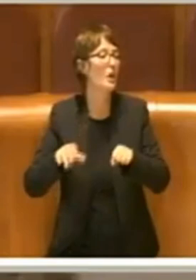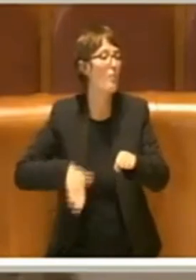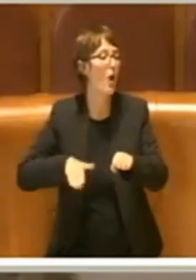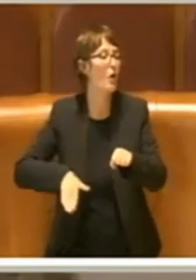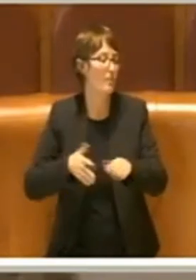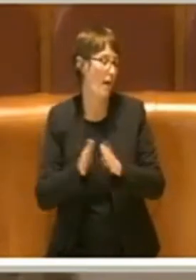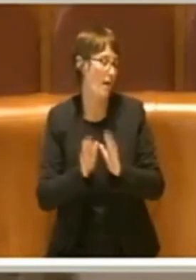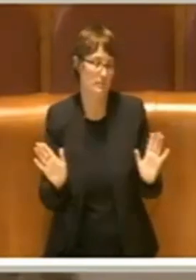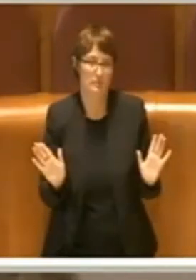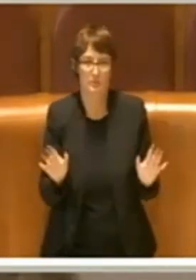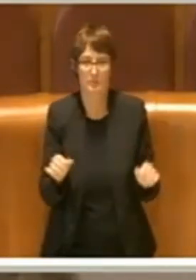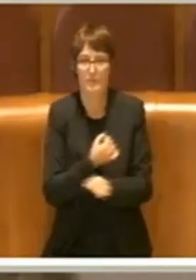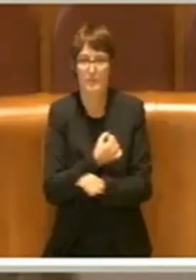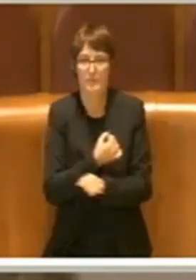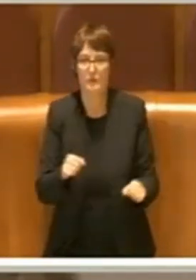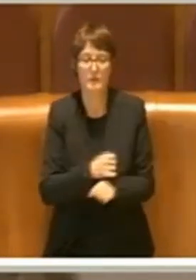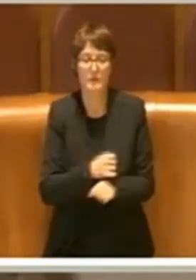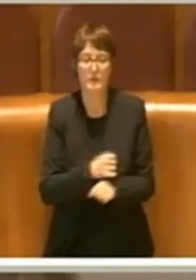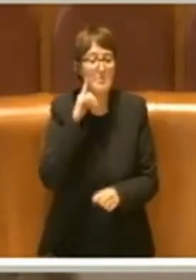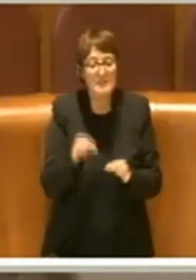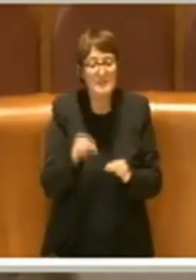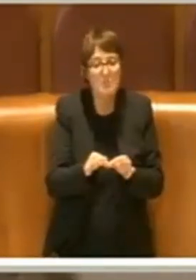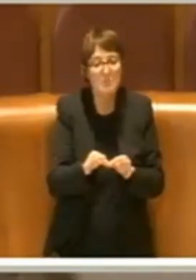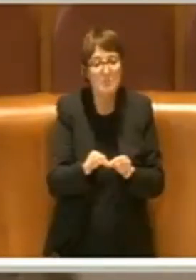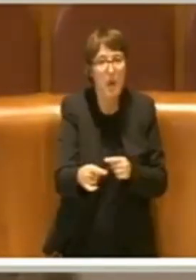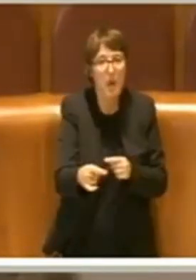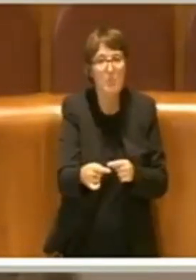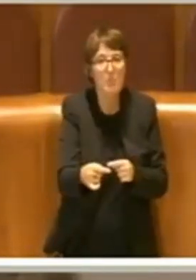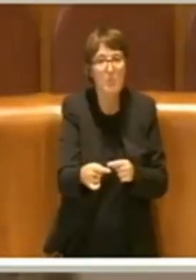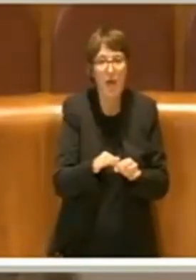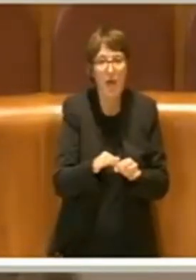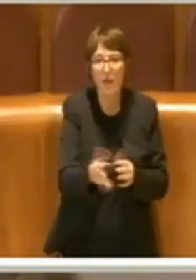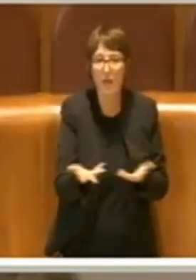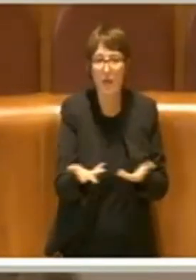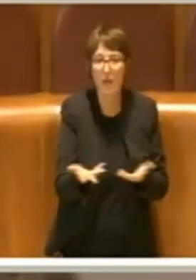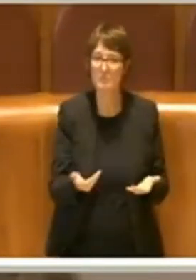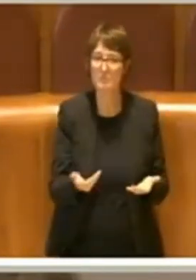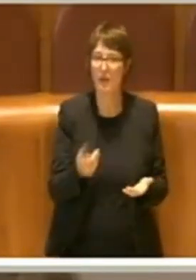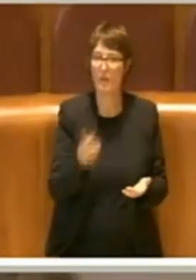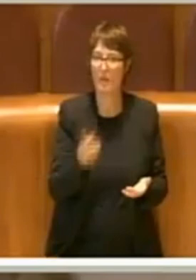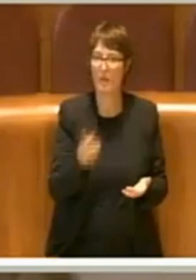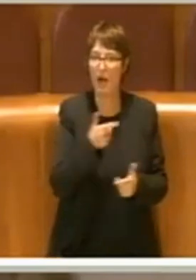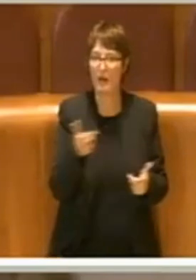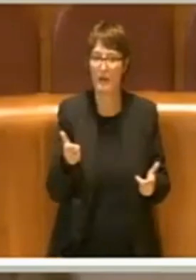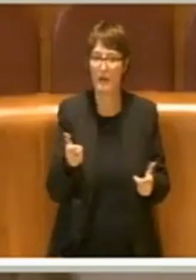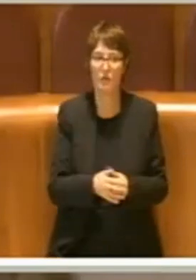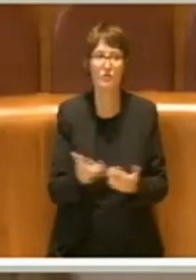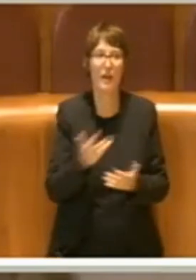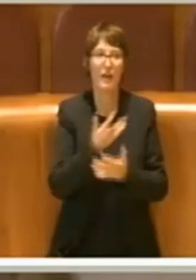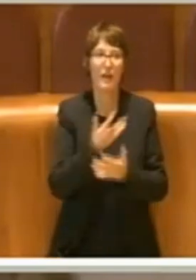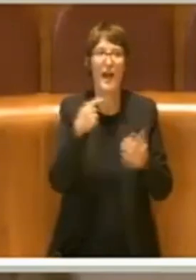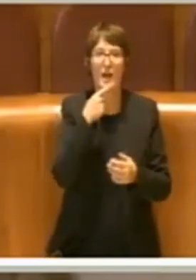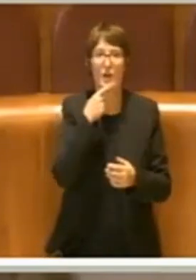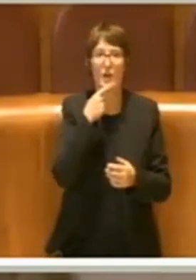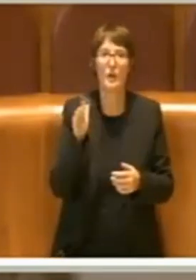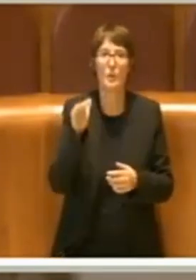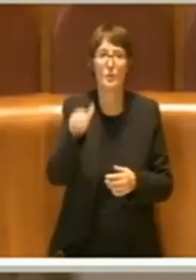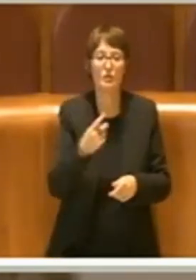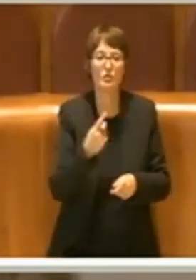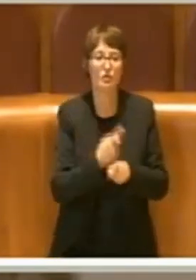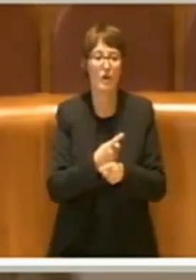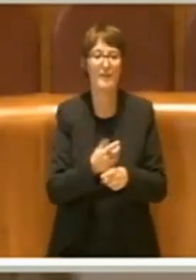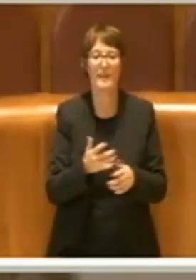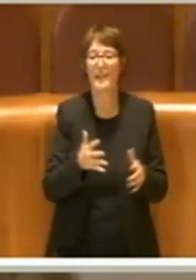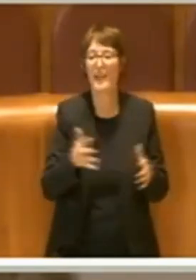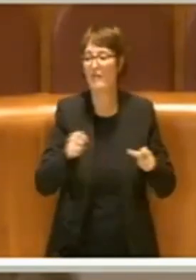che per molti spostamenti brevi queste possono essere delle alternative valide, come è chiaro che per chi tutti i giorni deve muoversi dalla periferia verso il centro non c'è alternativa